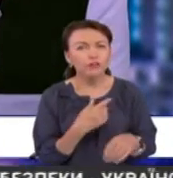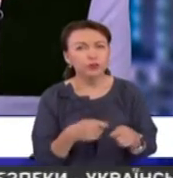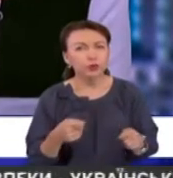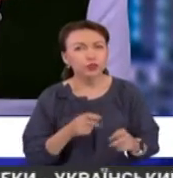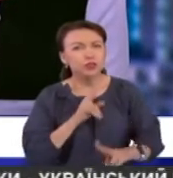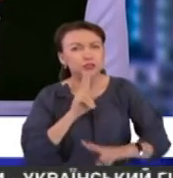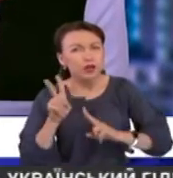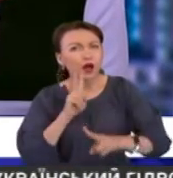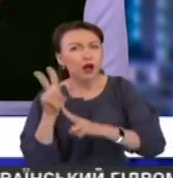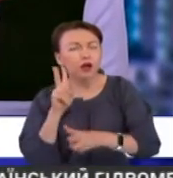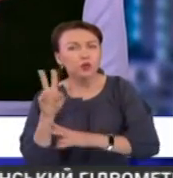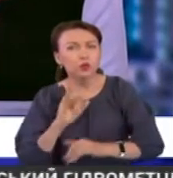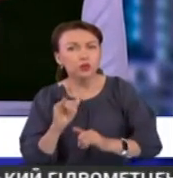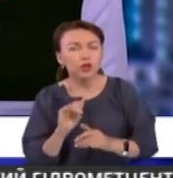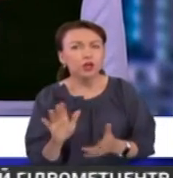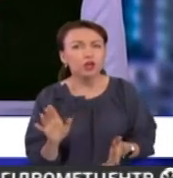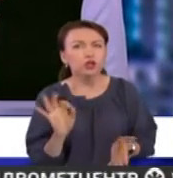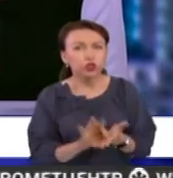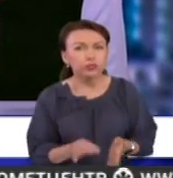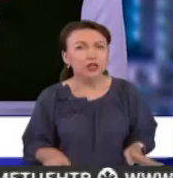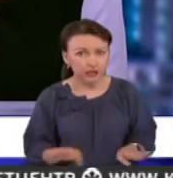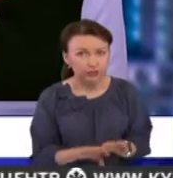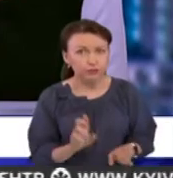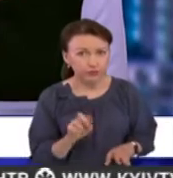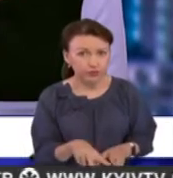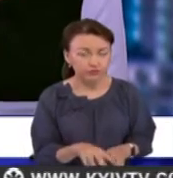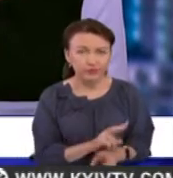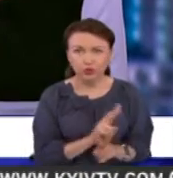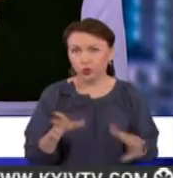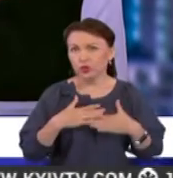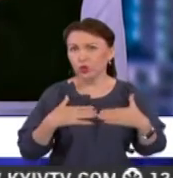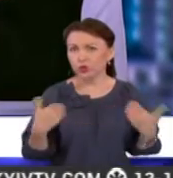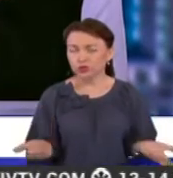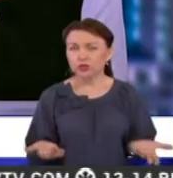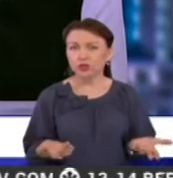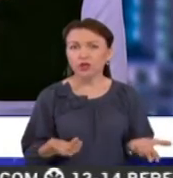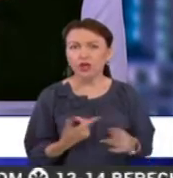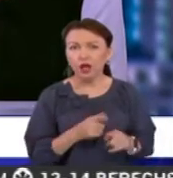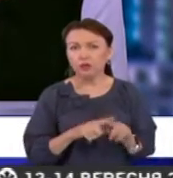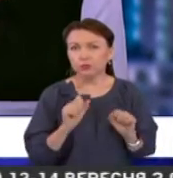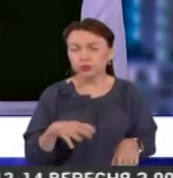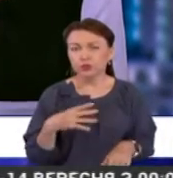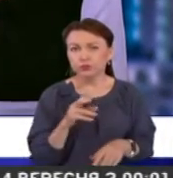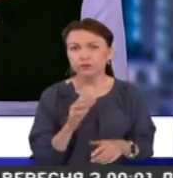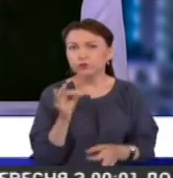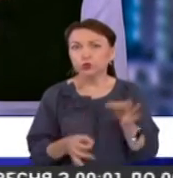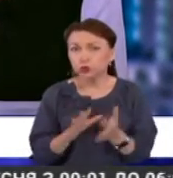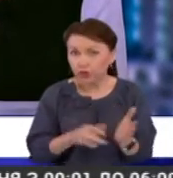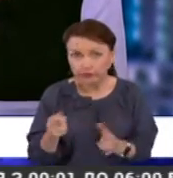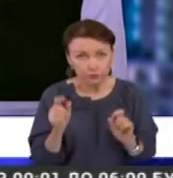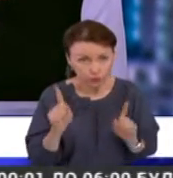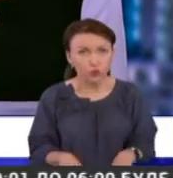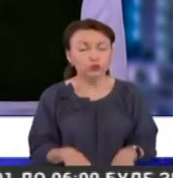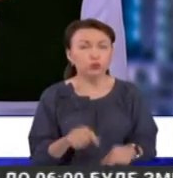скарг, аби тільки закрити лікарняний, ну, нікому не хочеться, тому що це можна ходити, можна і в суд подати, що лікар